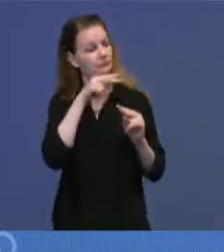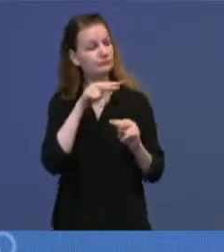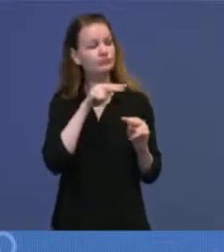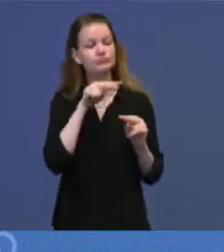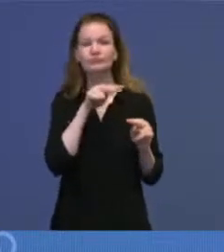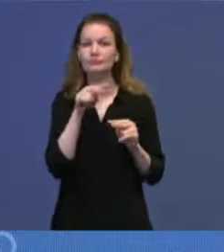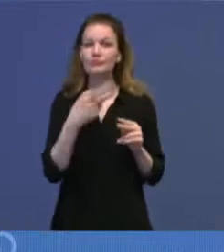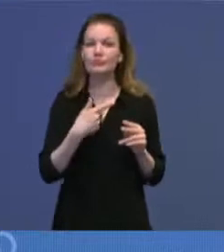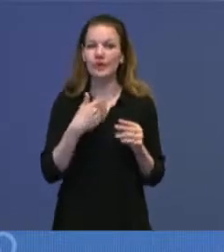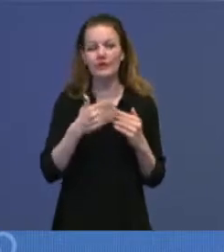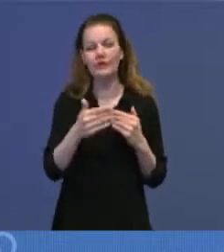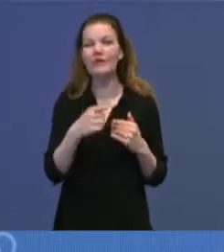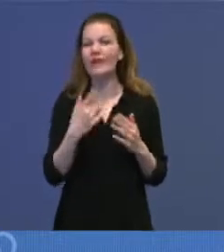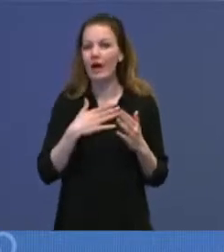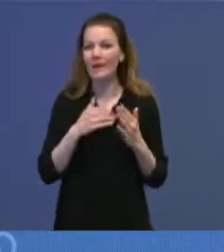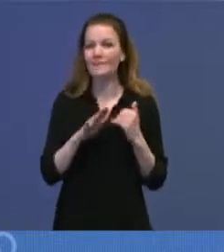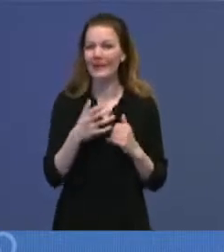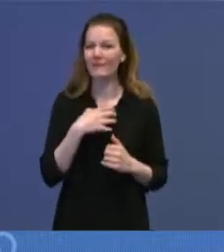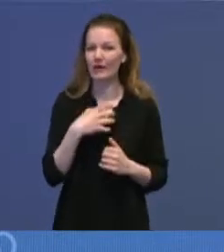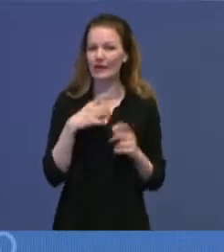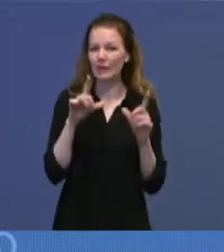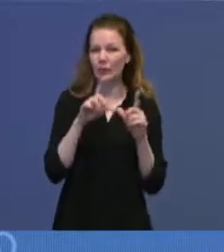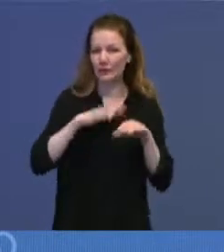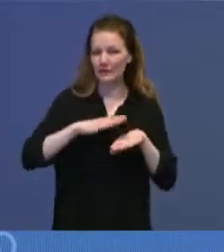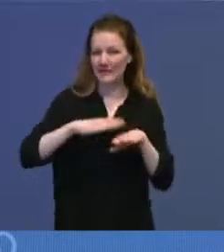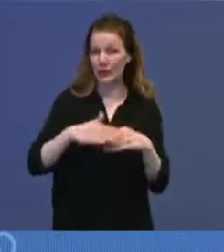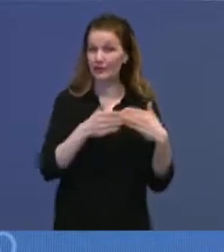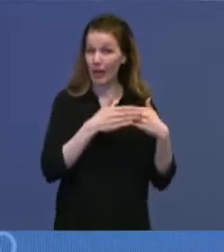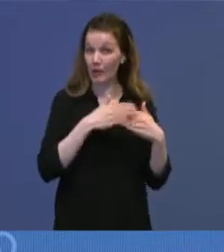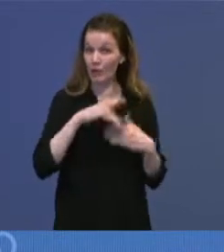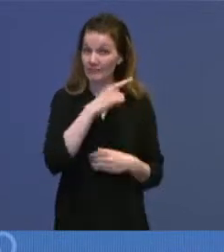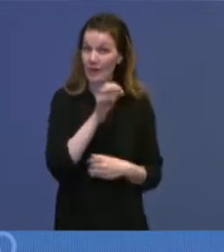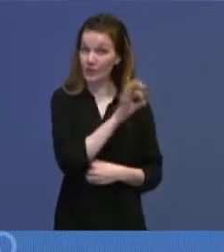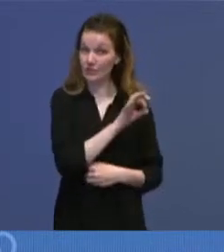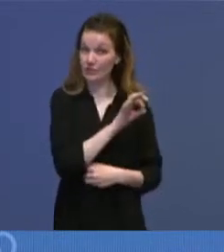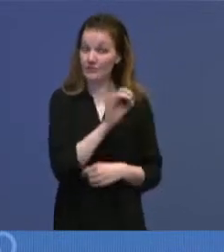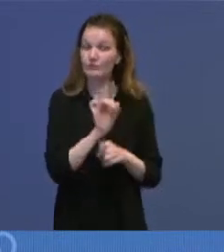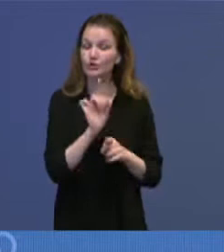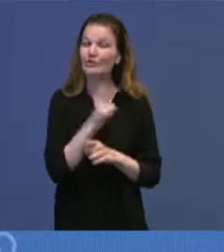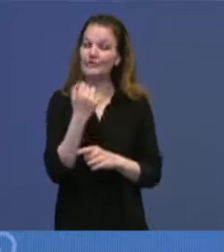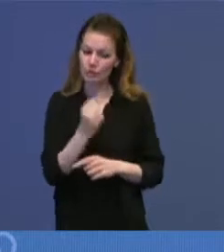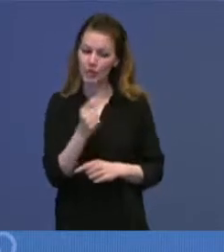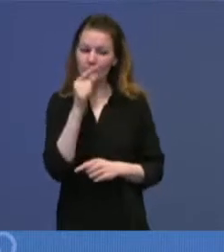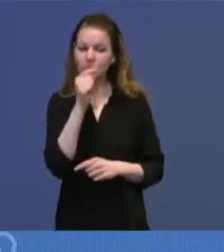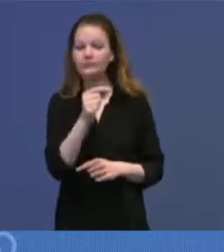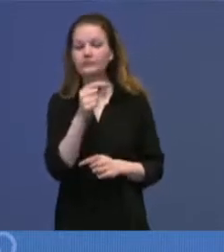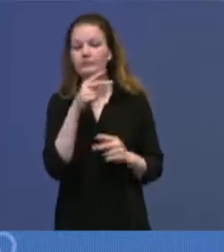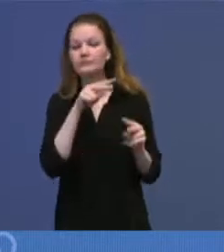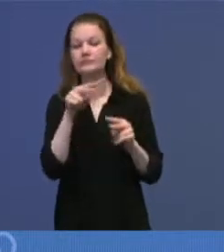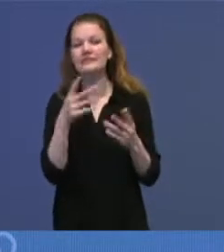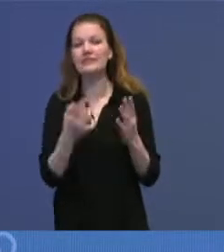farligere og mer uforutsigbar nabo I øst. Det betyr at vi også må følge mer med på hva slags utvikling vi får fremover.